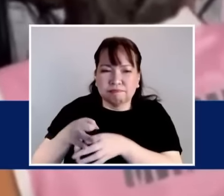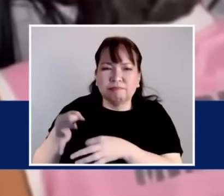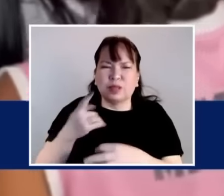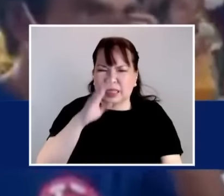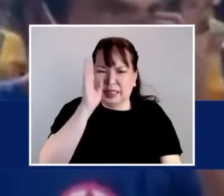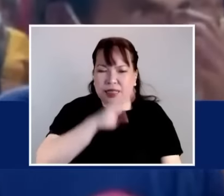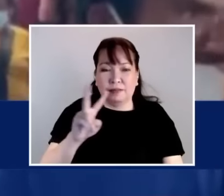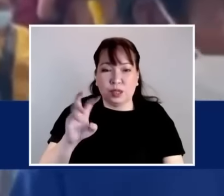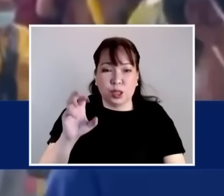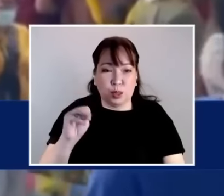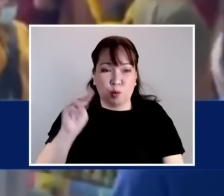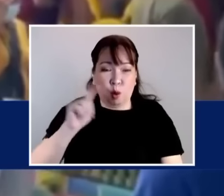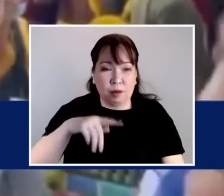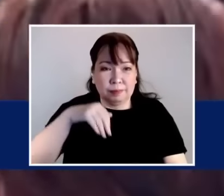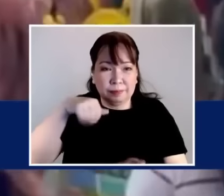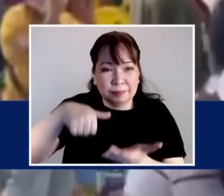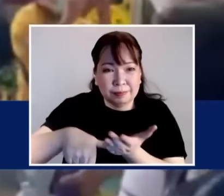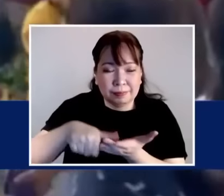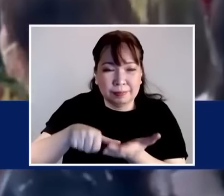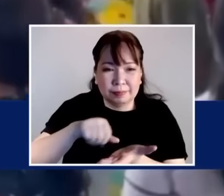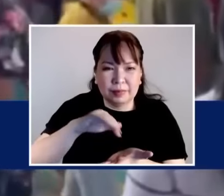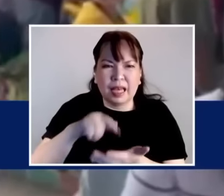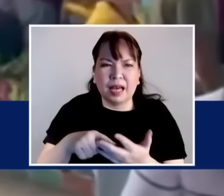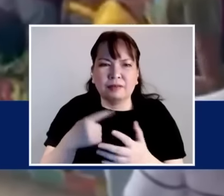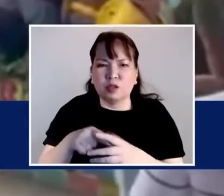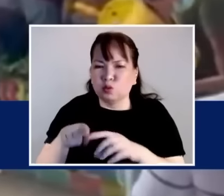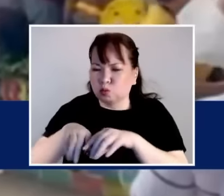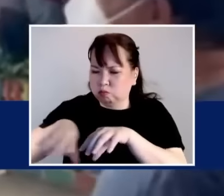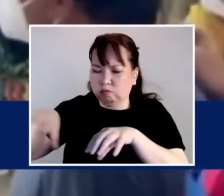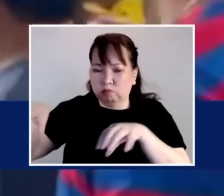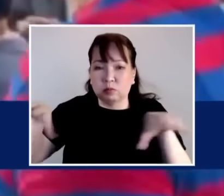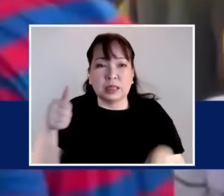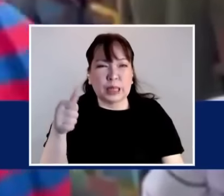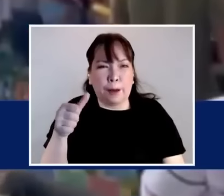polling center na mayroong 10 clustered precincts.